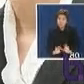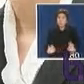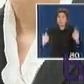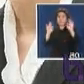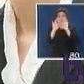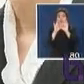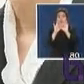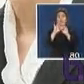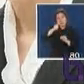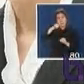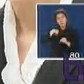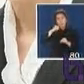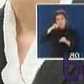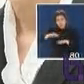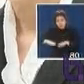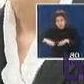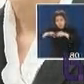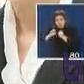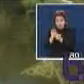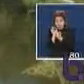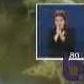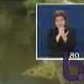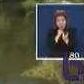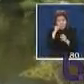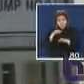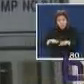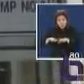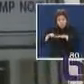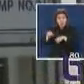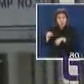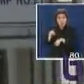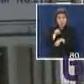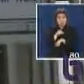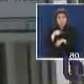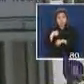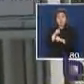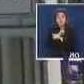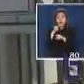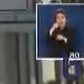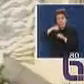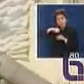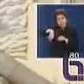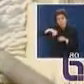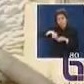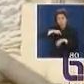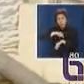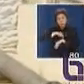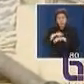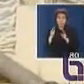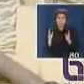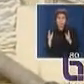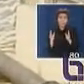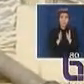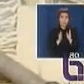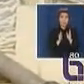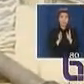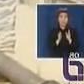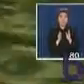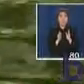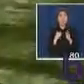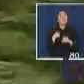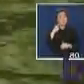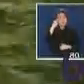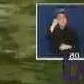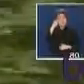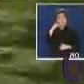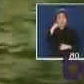แม้ว่าบางพื้นที่อาจจะมีน้ำท่วมขังไปบ้างแต่จะสามารถระบายออกได้ในเวลาอันสั้นจากศักยภาพของ